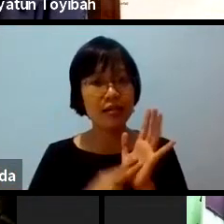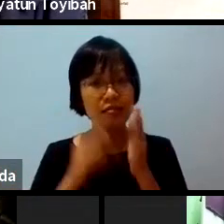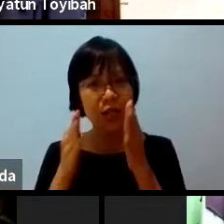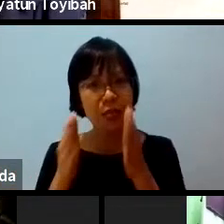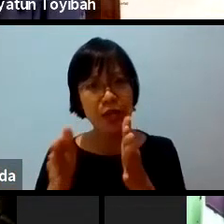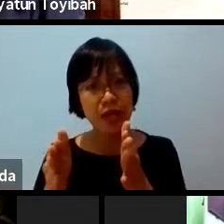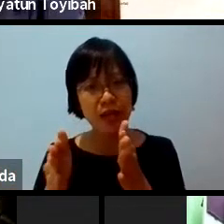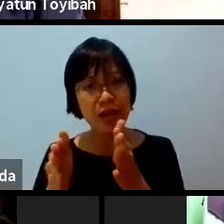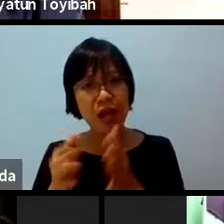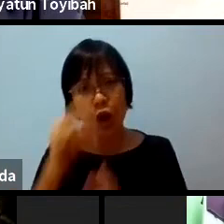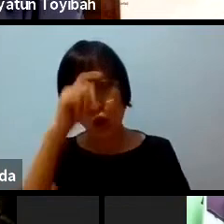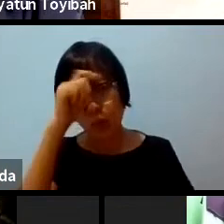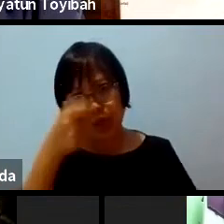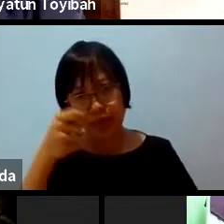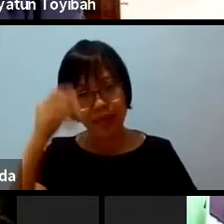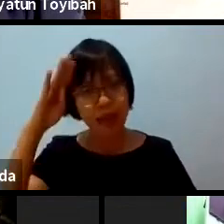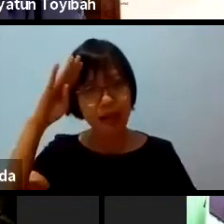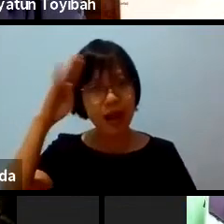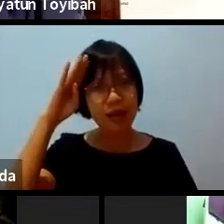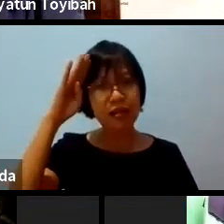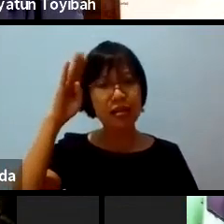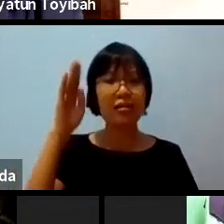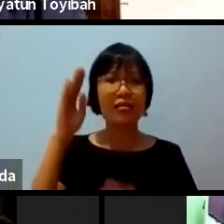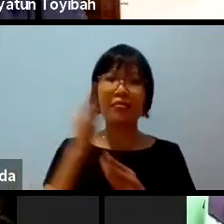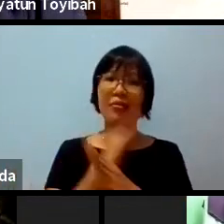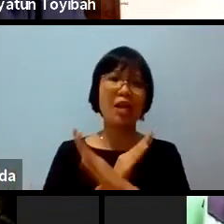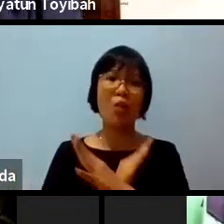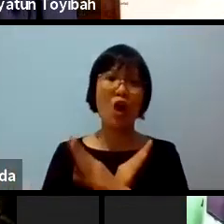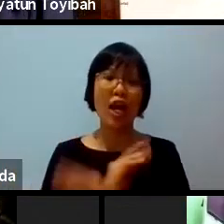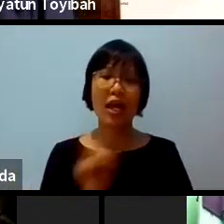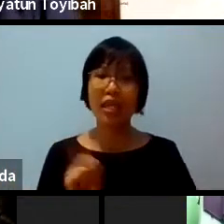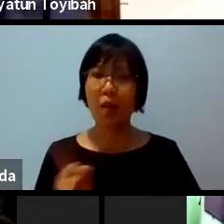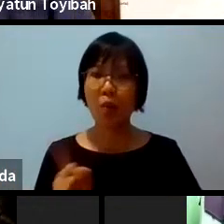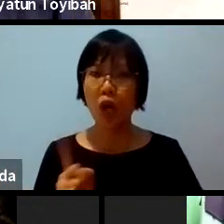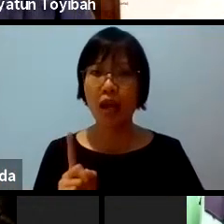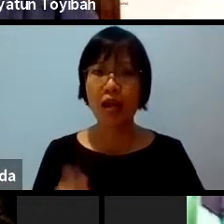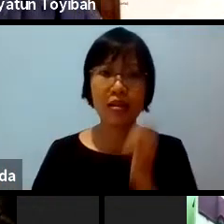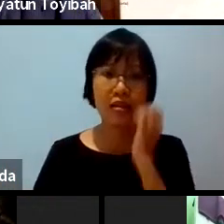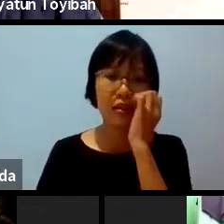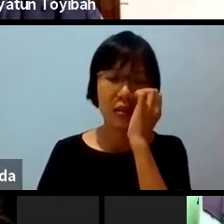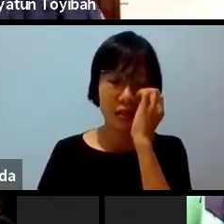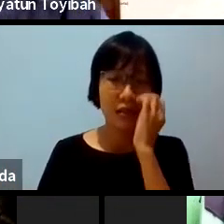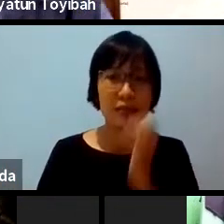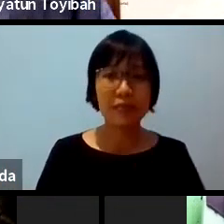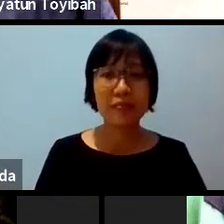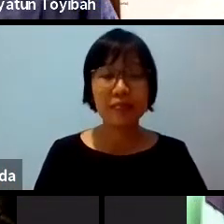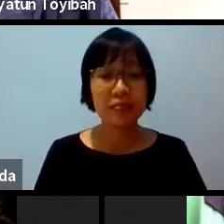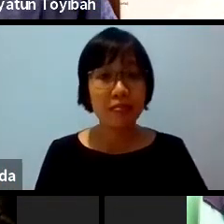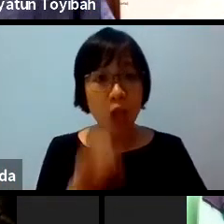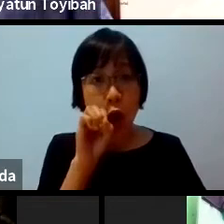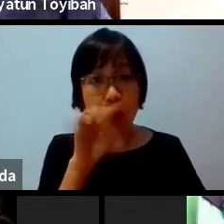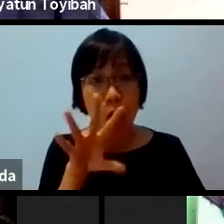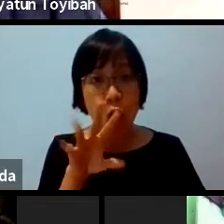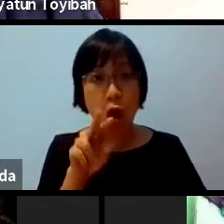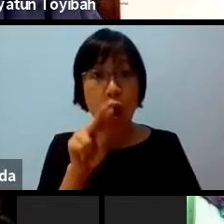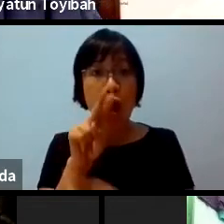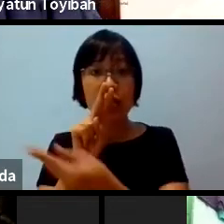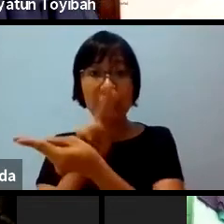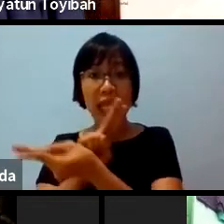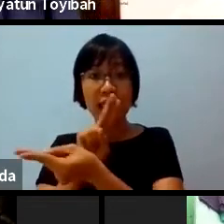Jadi bahwa membicarakan seks secara terbuka itu menjadikan apa